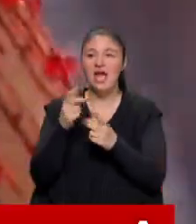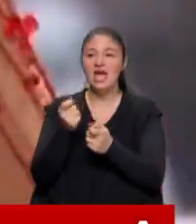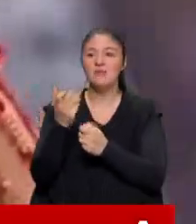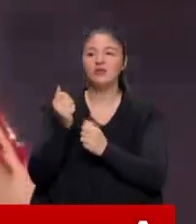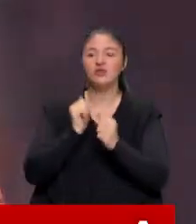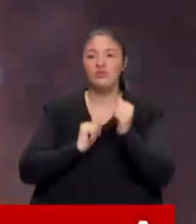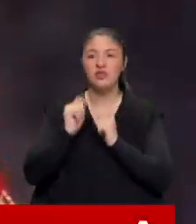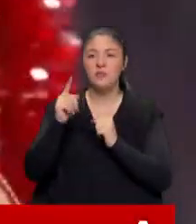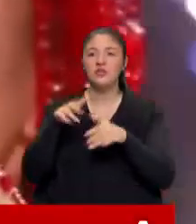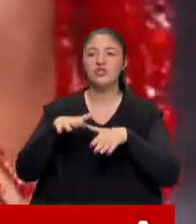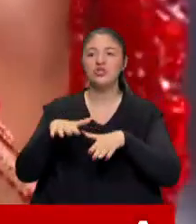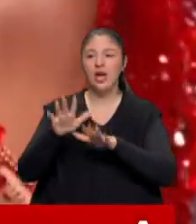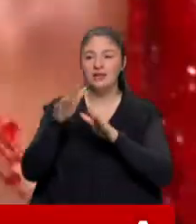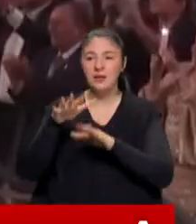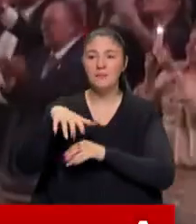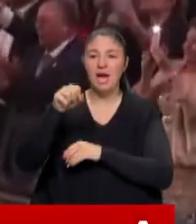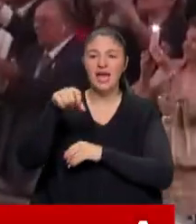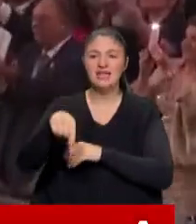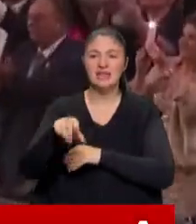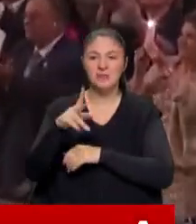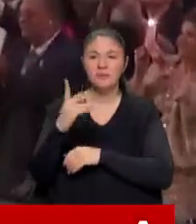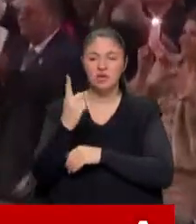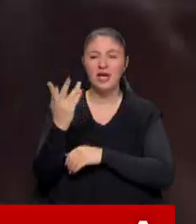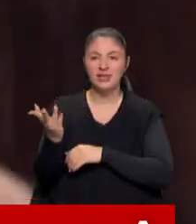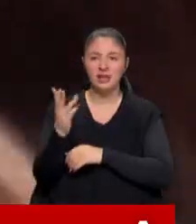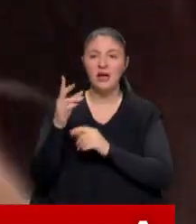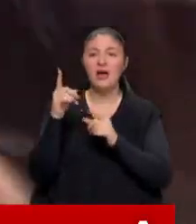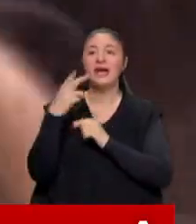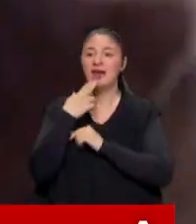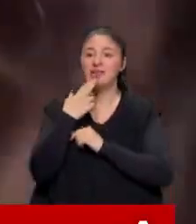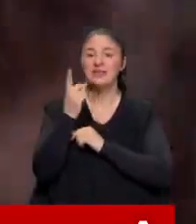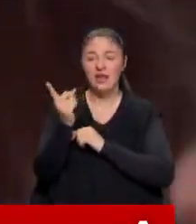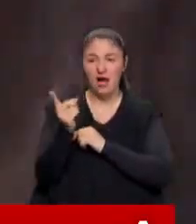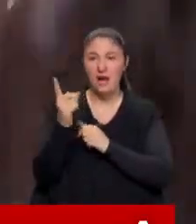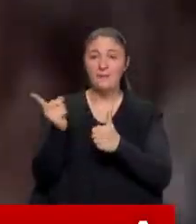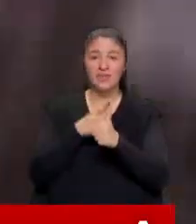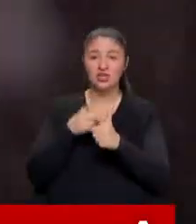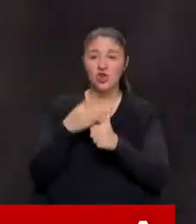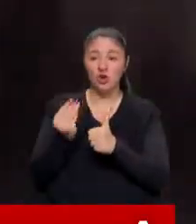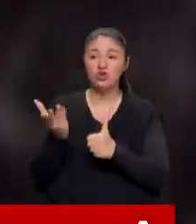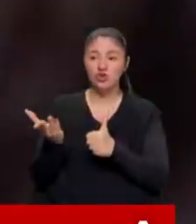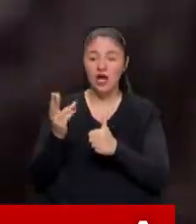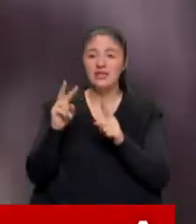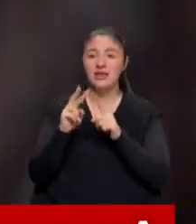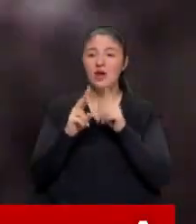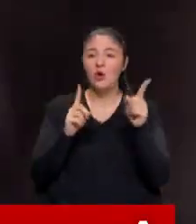aldığı üniversitesi bu gösterilerin merkez üssü gibi bir şeydi. Palacios birinci olunca Nikaragua'da Ortega